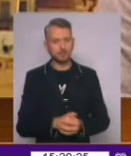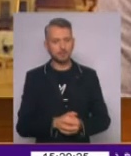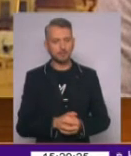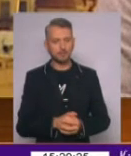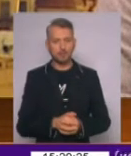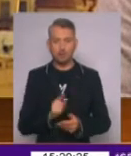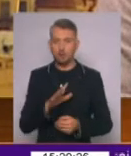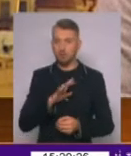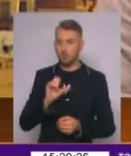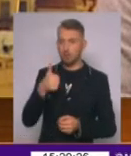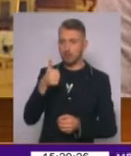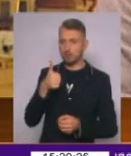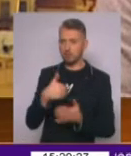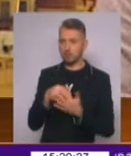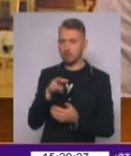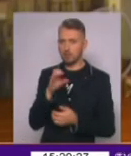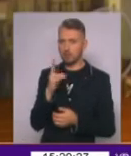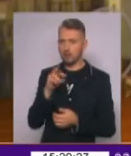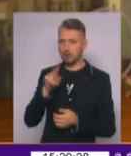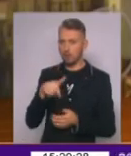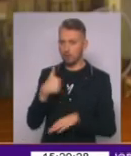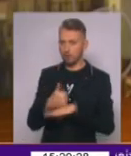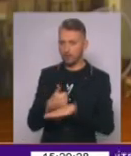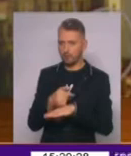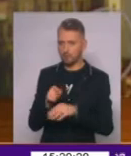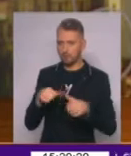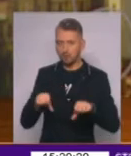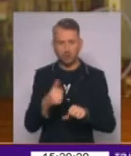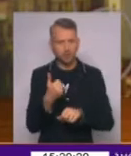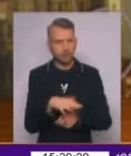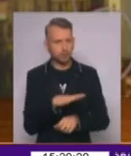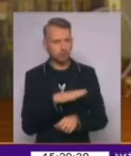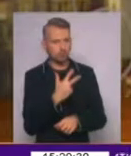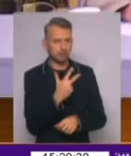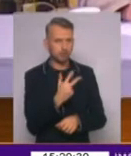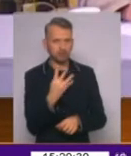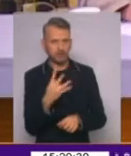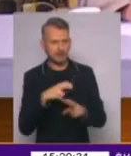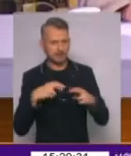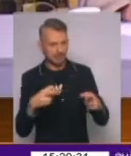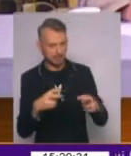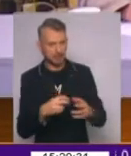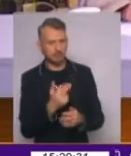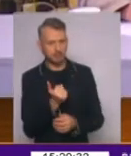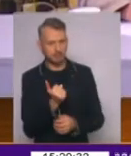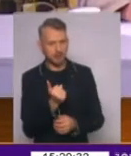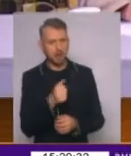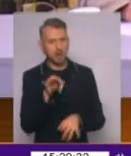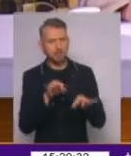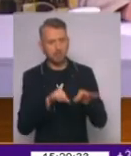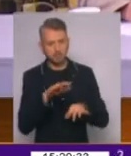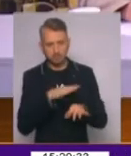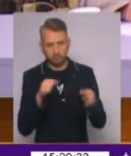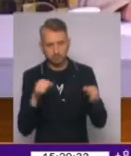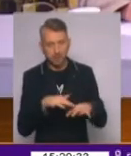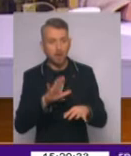було перше, якщо не помиляюся, пан Москаль є головою, так? Було, ну, уже в нас було 3 чи 4 засідання, угу. Так, так, восени ми збиралися,